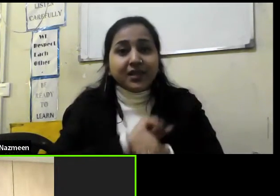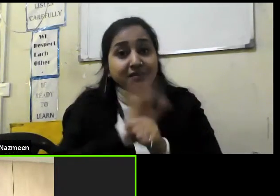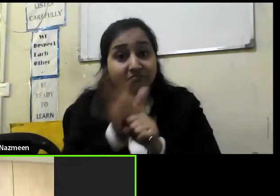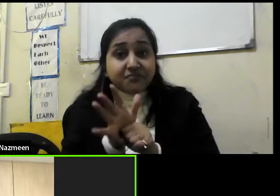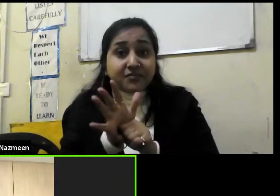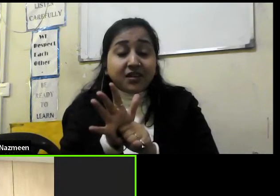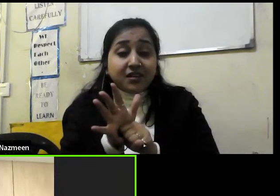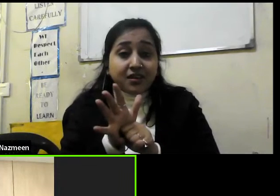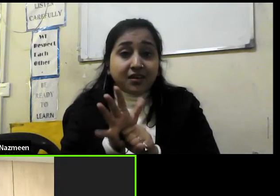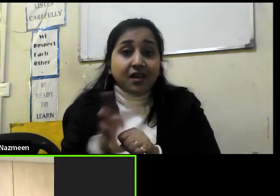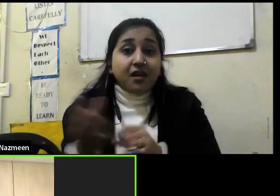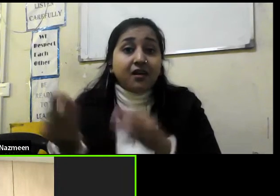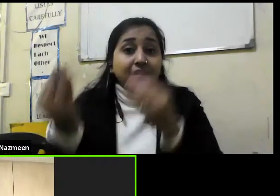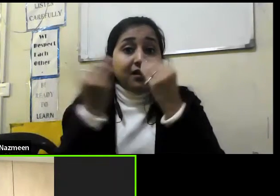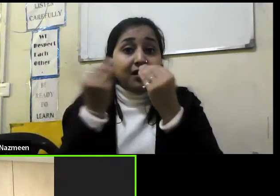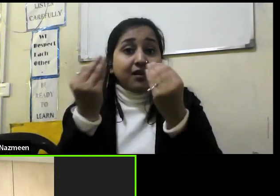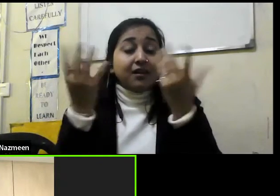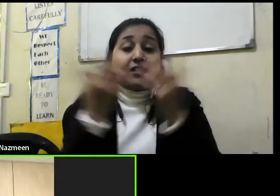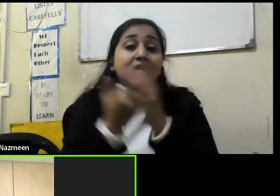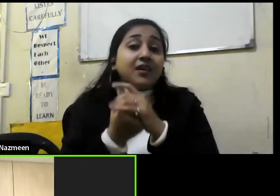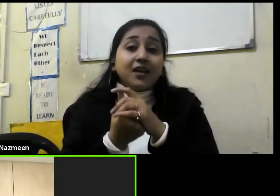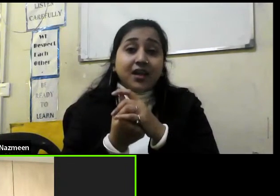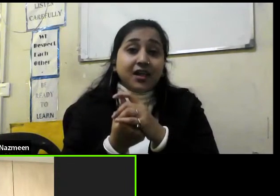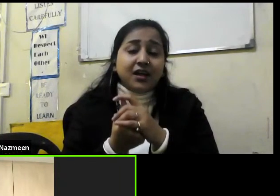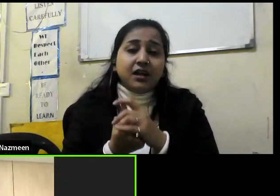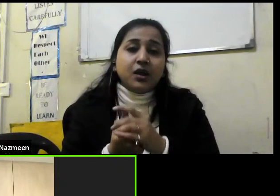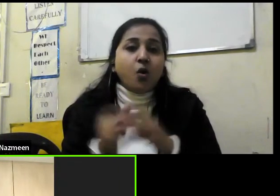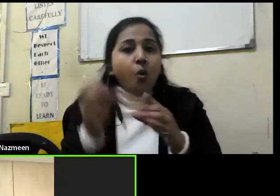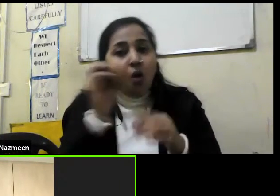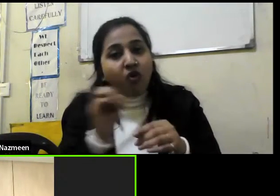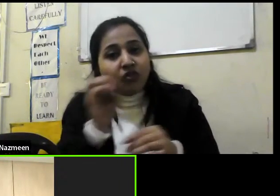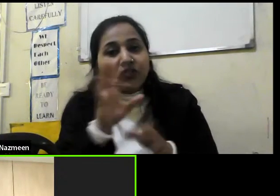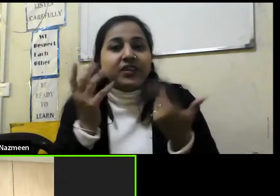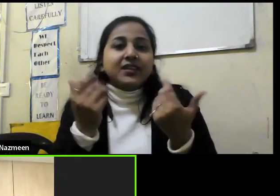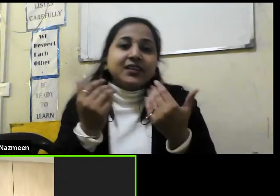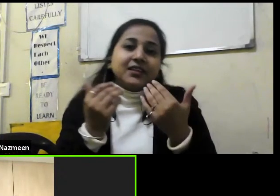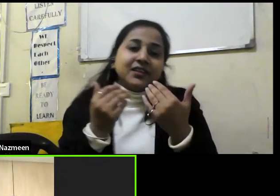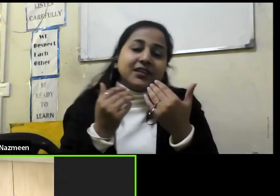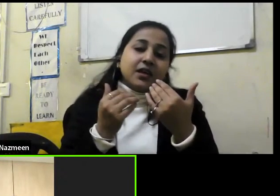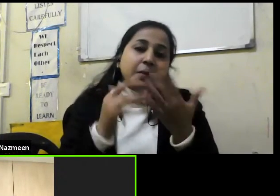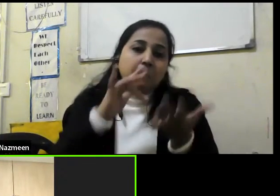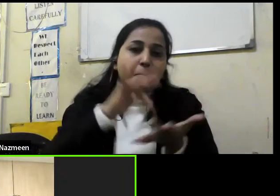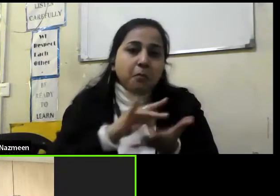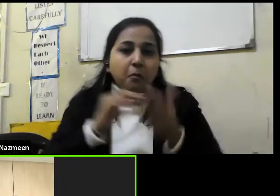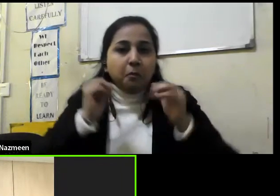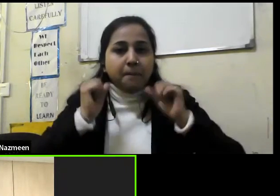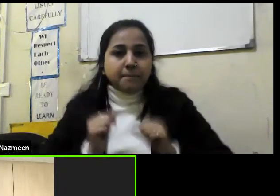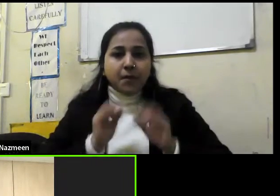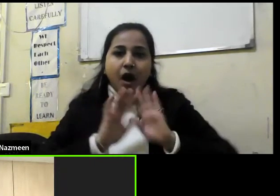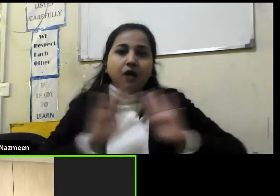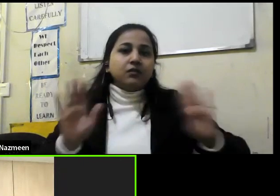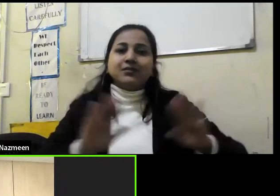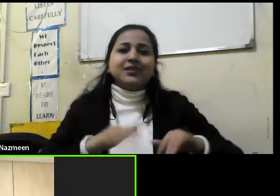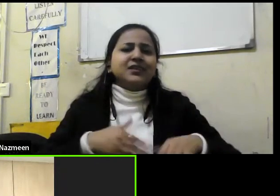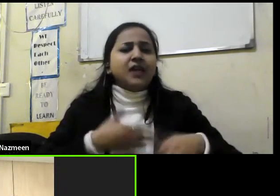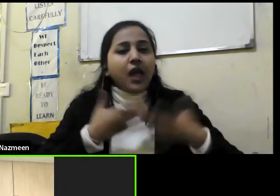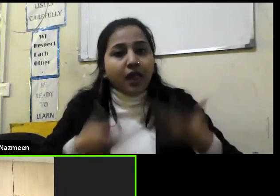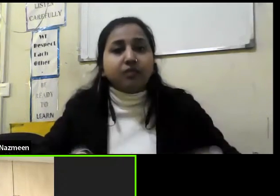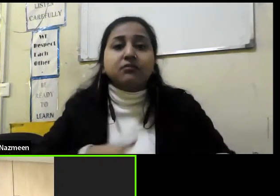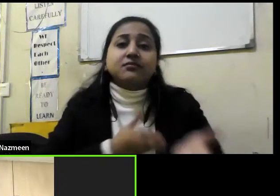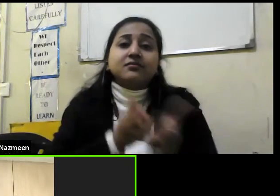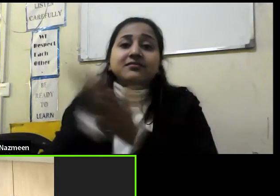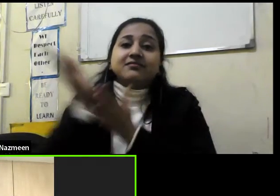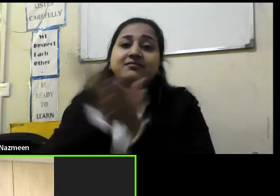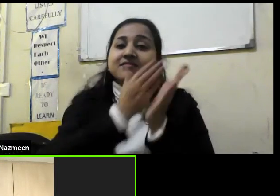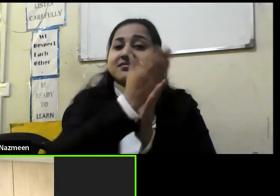इट इज नॉट लिमिटेड टू ऑफिस और इंडस्ट्रीज और टू अ पर्टिकुलर पावर प्लांट ओनली. So there are a lot of other